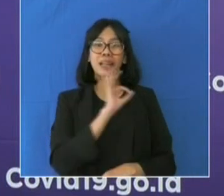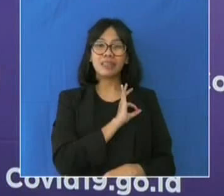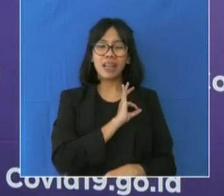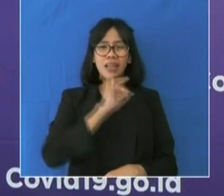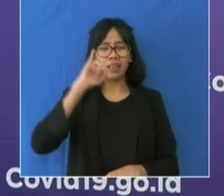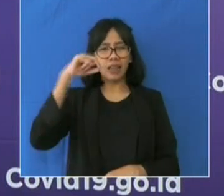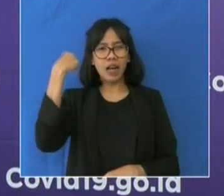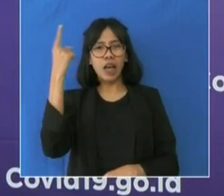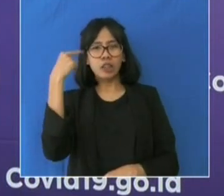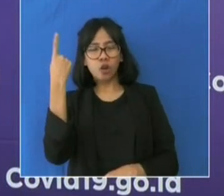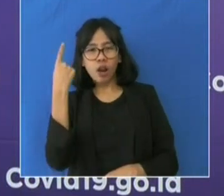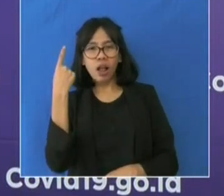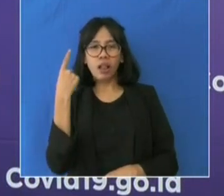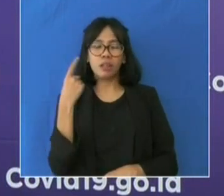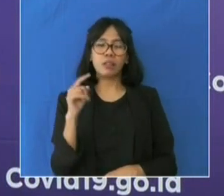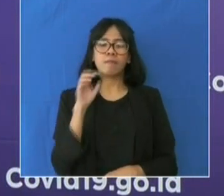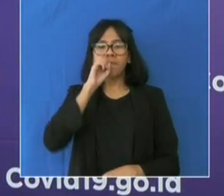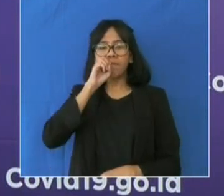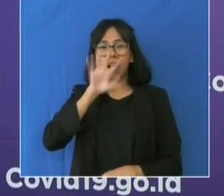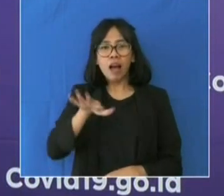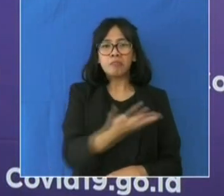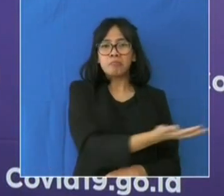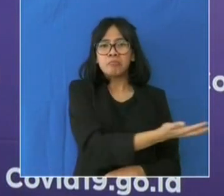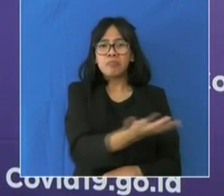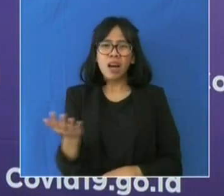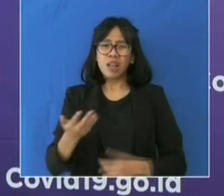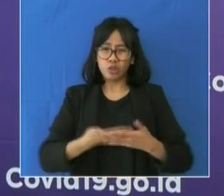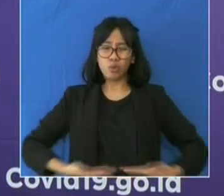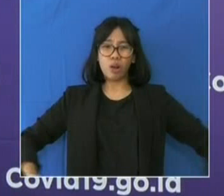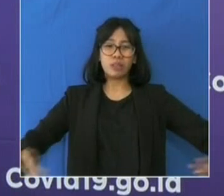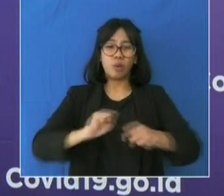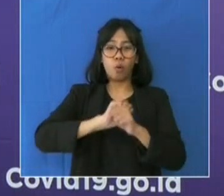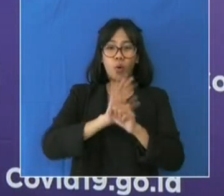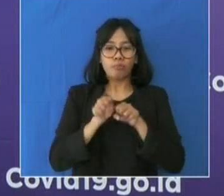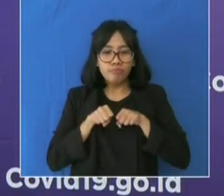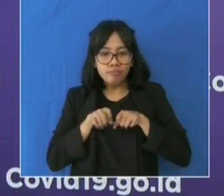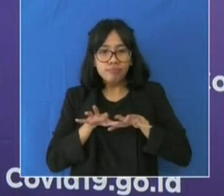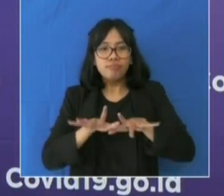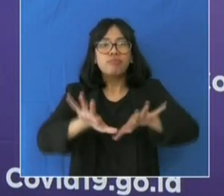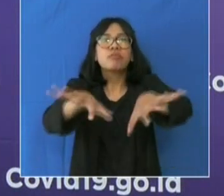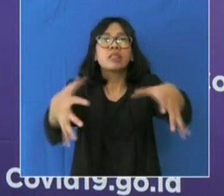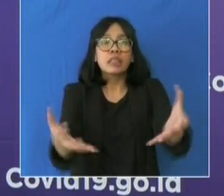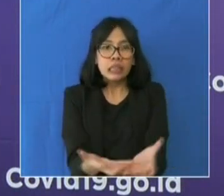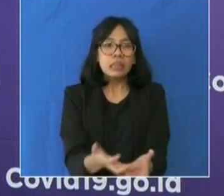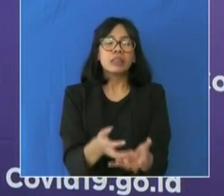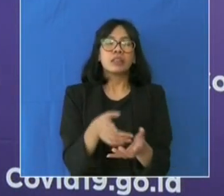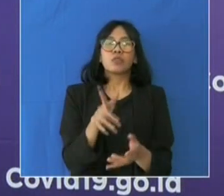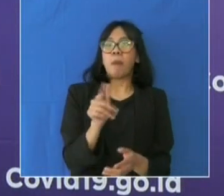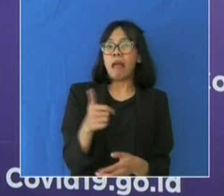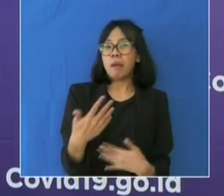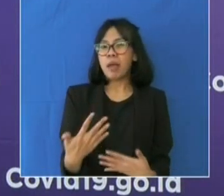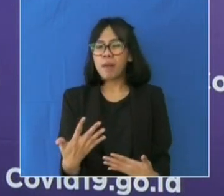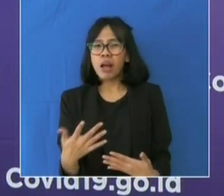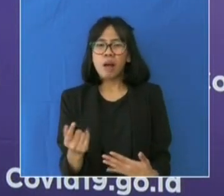Caritas internationalis Bolehkan kan Pada masa ini agar pandemi virus ini